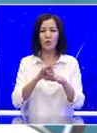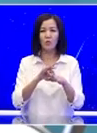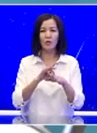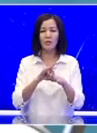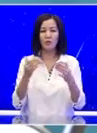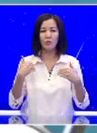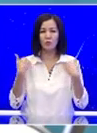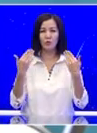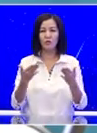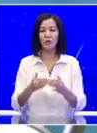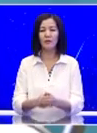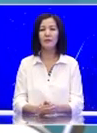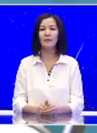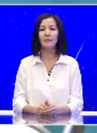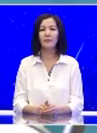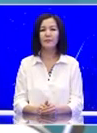ұсынысы.